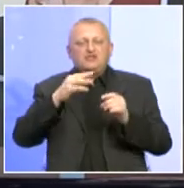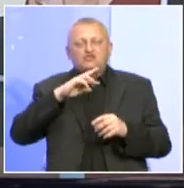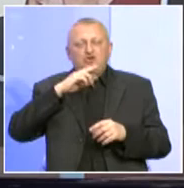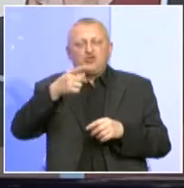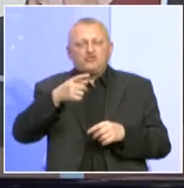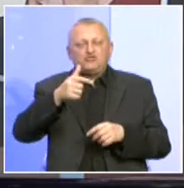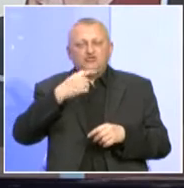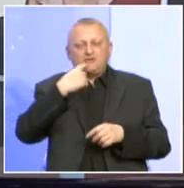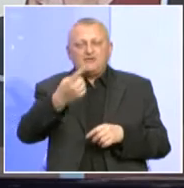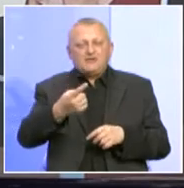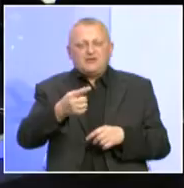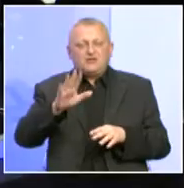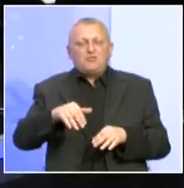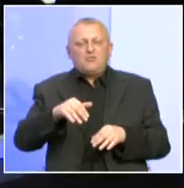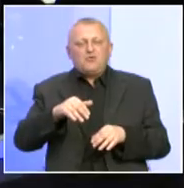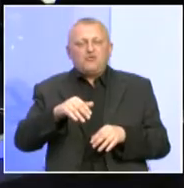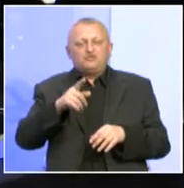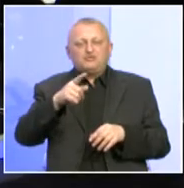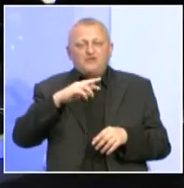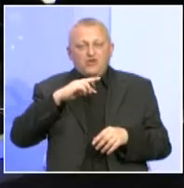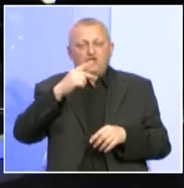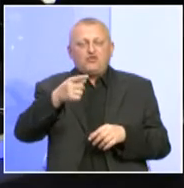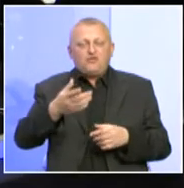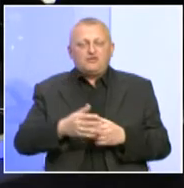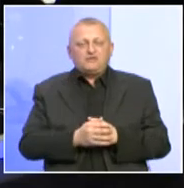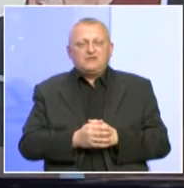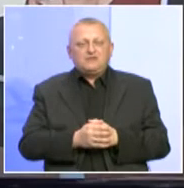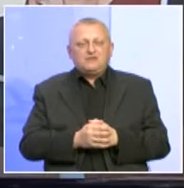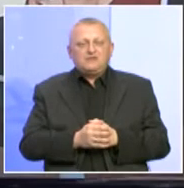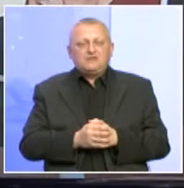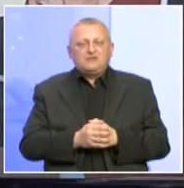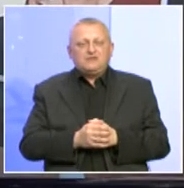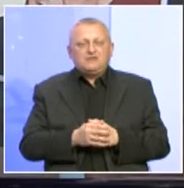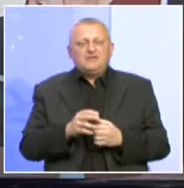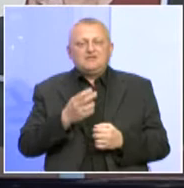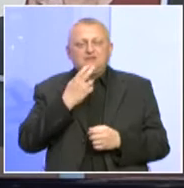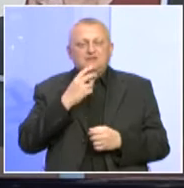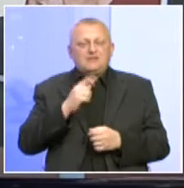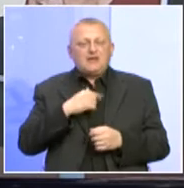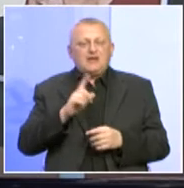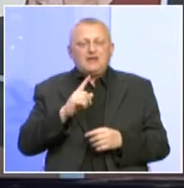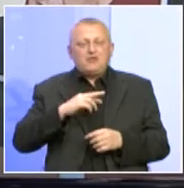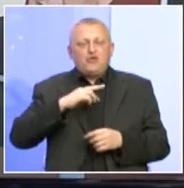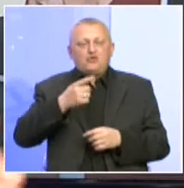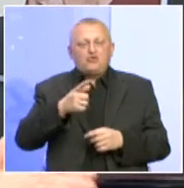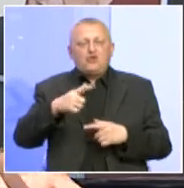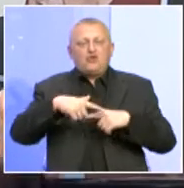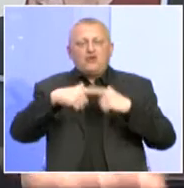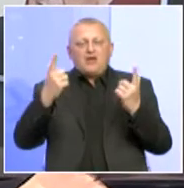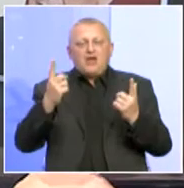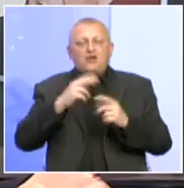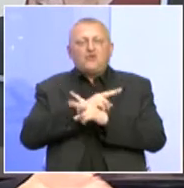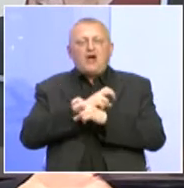što sam rekao. Možete li ti vi odgovoriti preciznije? Ne, ja ne bi, ali to je jasno. U Austriji